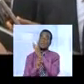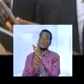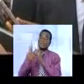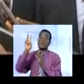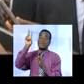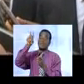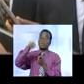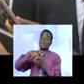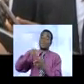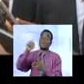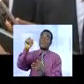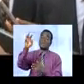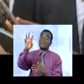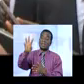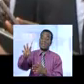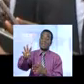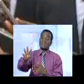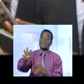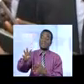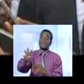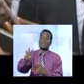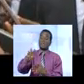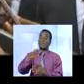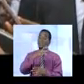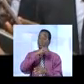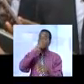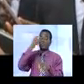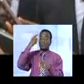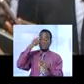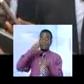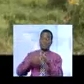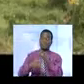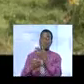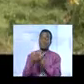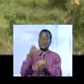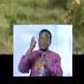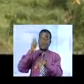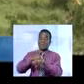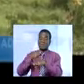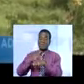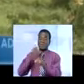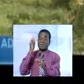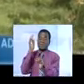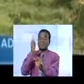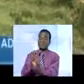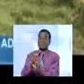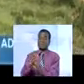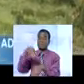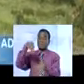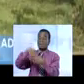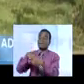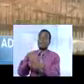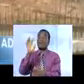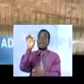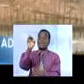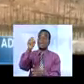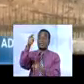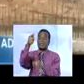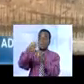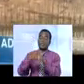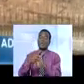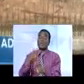2014 conformément donc au délai fixé par le chef de l'État. Dans 9 mois, 2